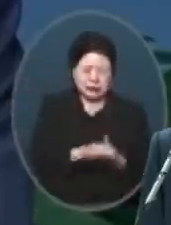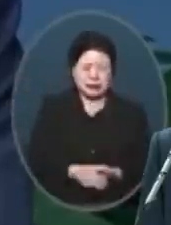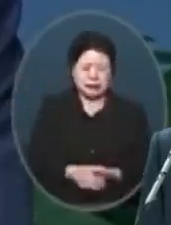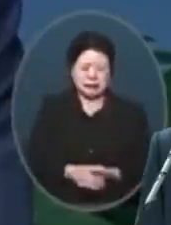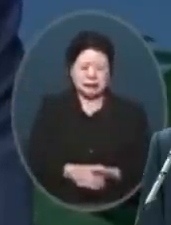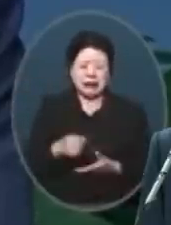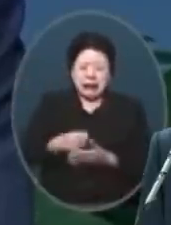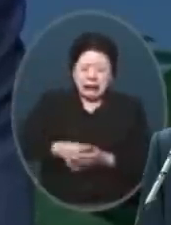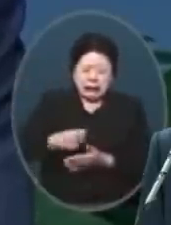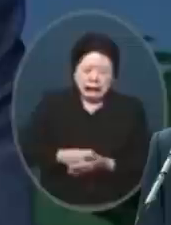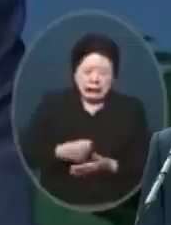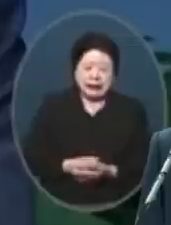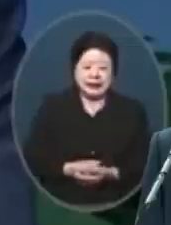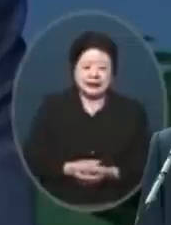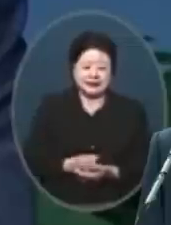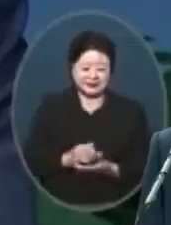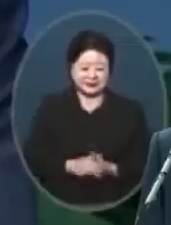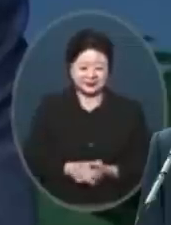야단이요. 그래서 제가